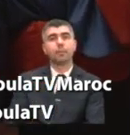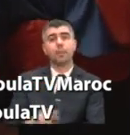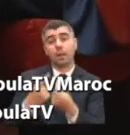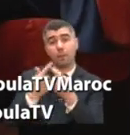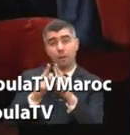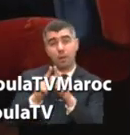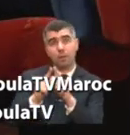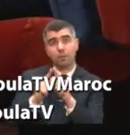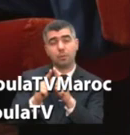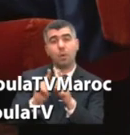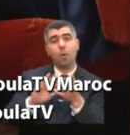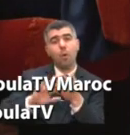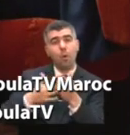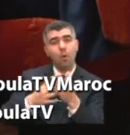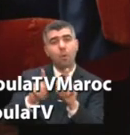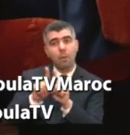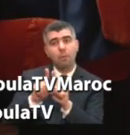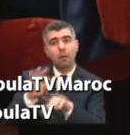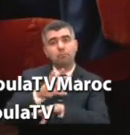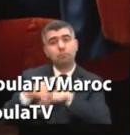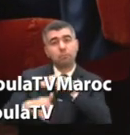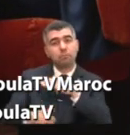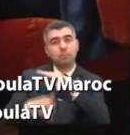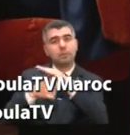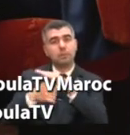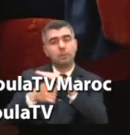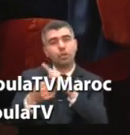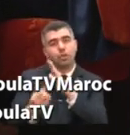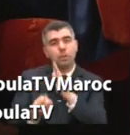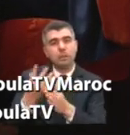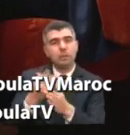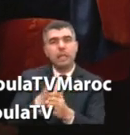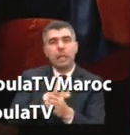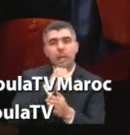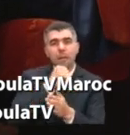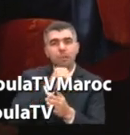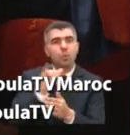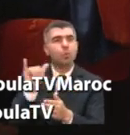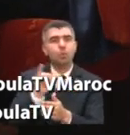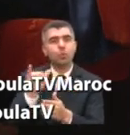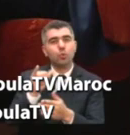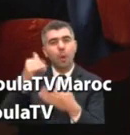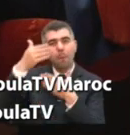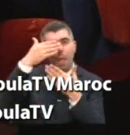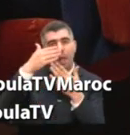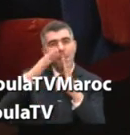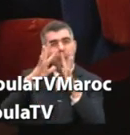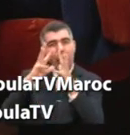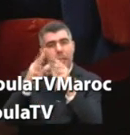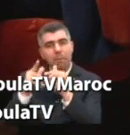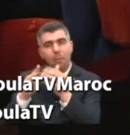أحدثنا المرصد الوطني المسنين باش نعرفوا أولا الوضع ديال المسنين في بلادنا،